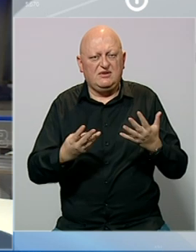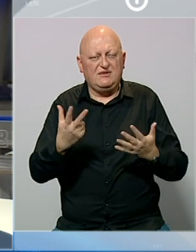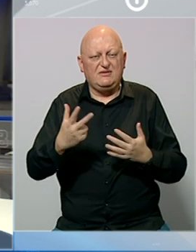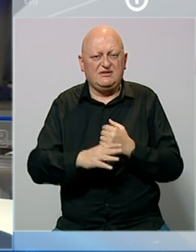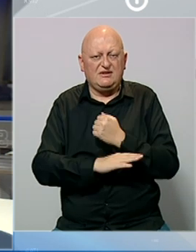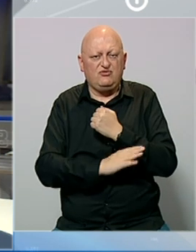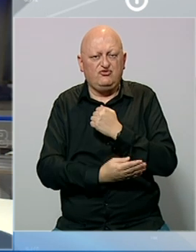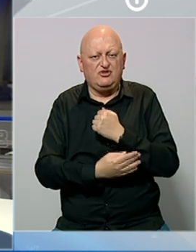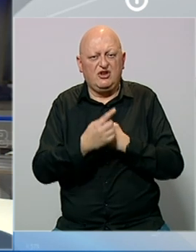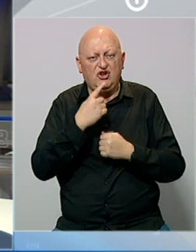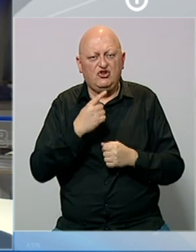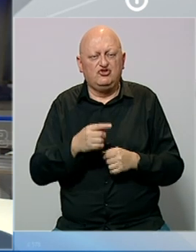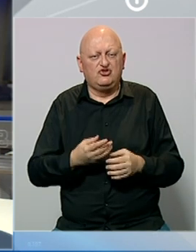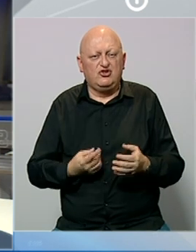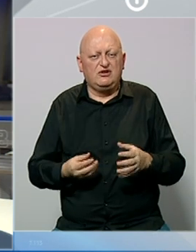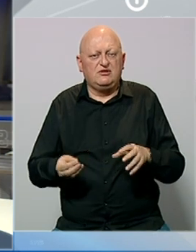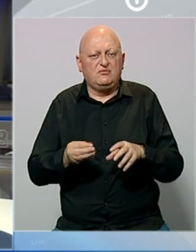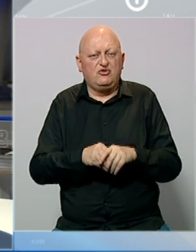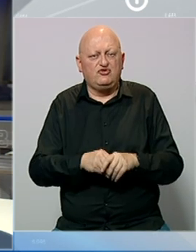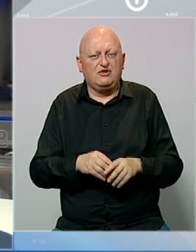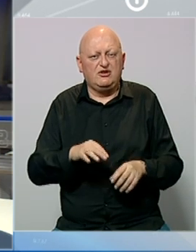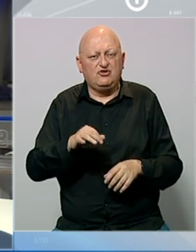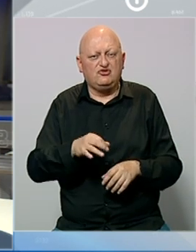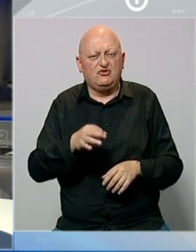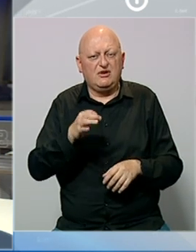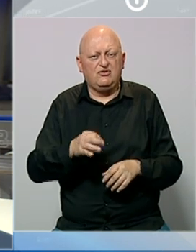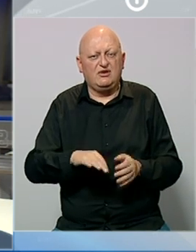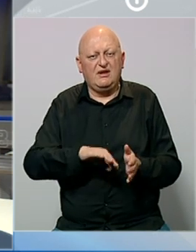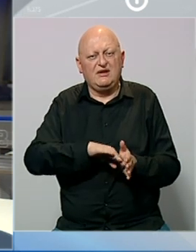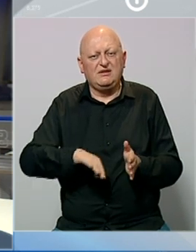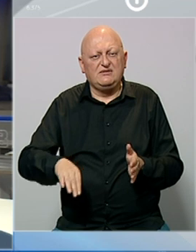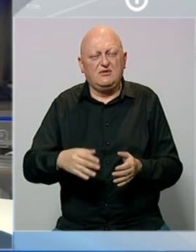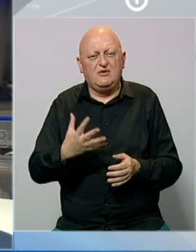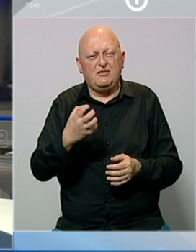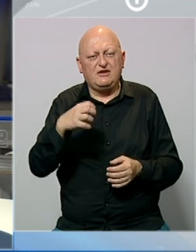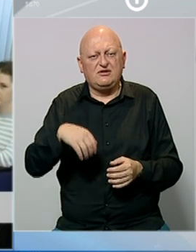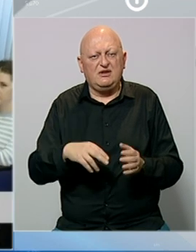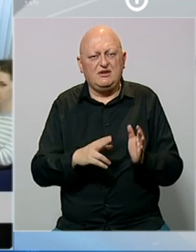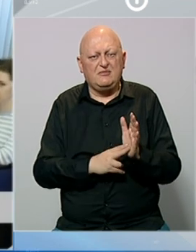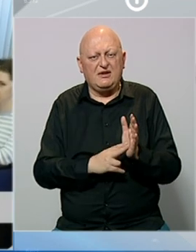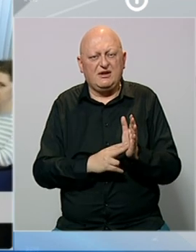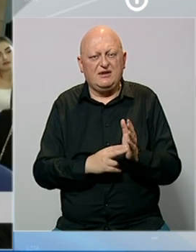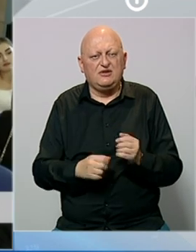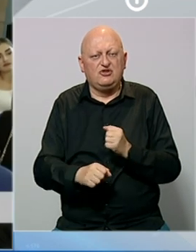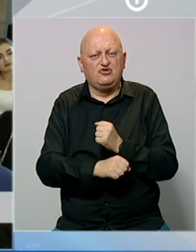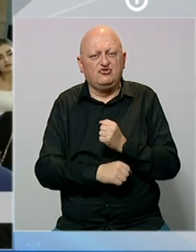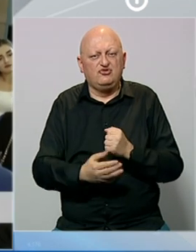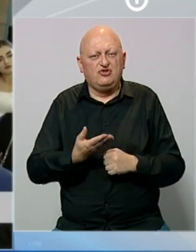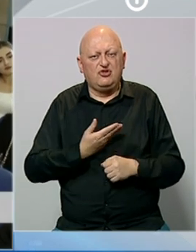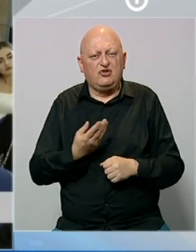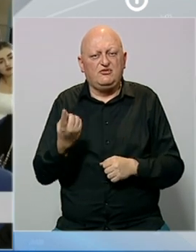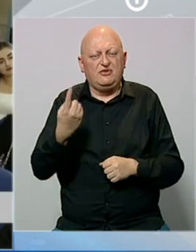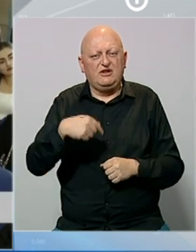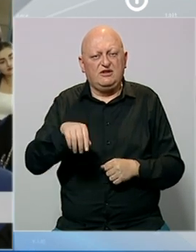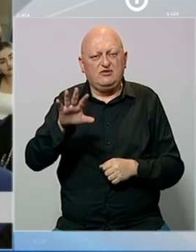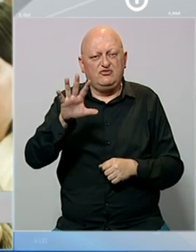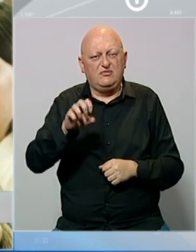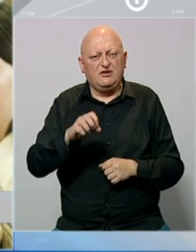studenata i 93 učenika, za što je iz proračuna Tuzlanskog kantona izdvojeno pola milijuna maraka. Studenti će